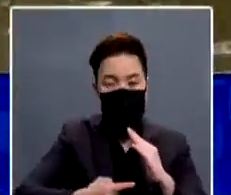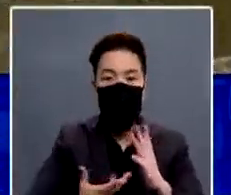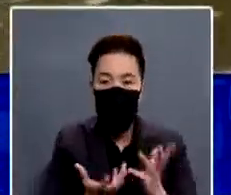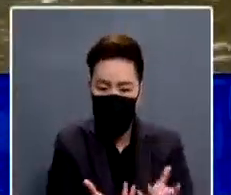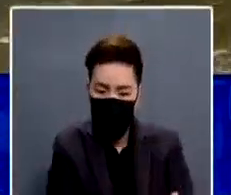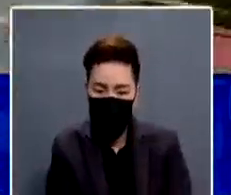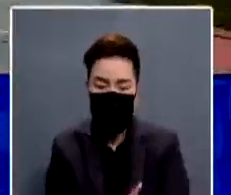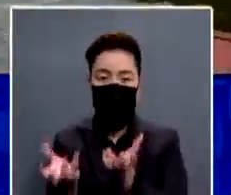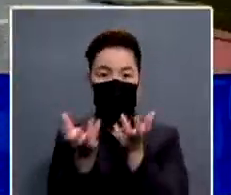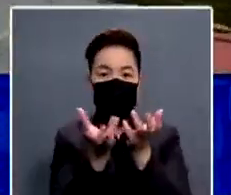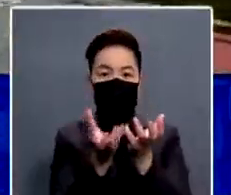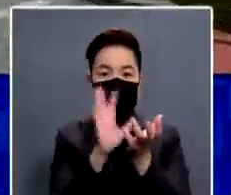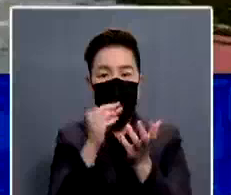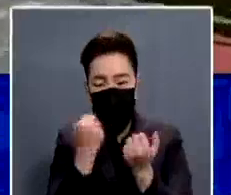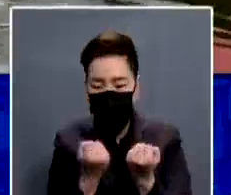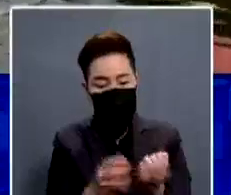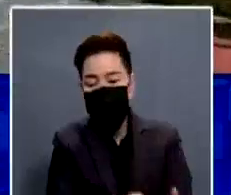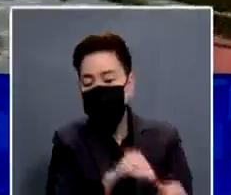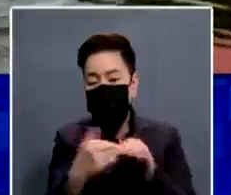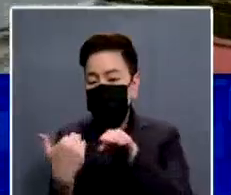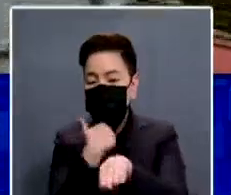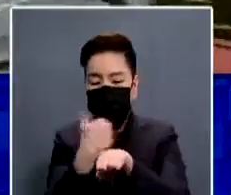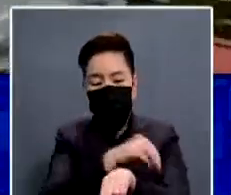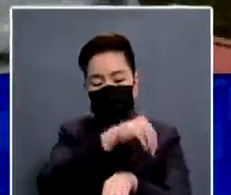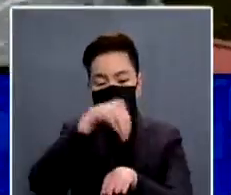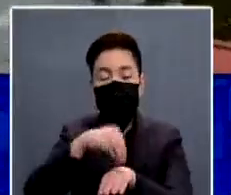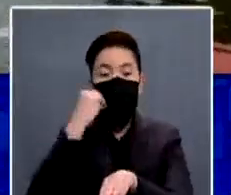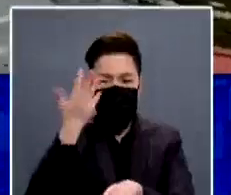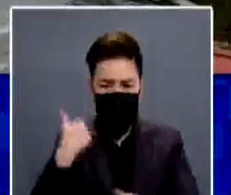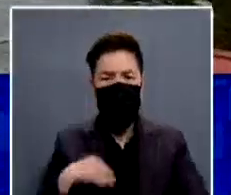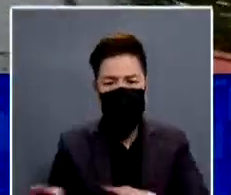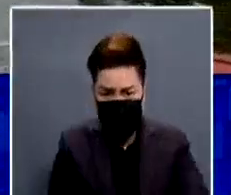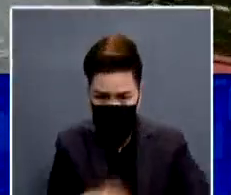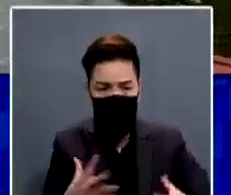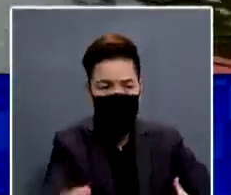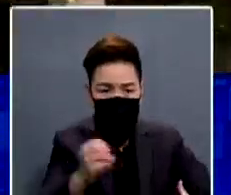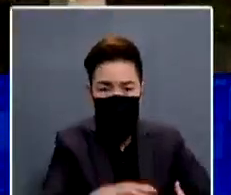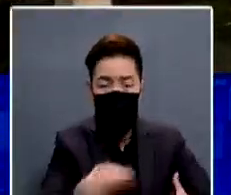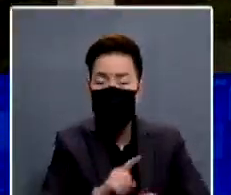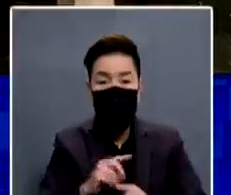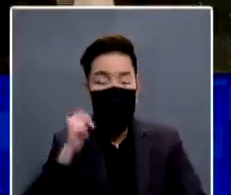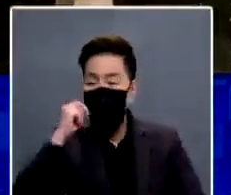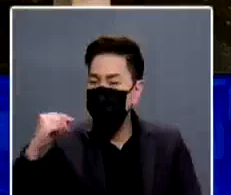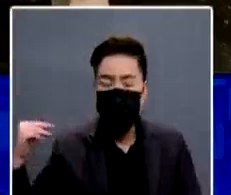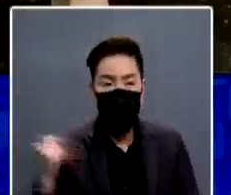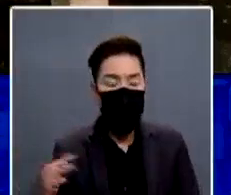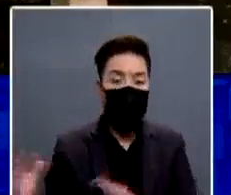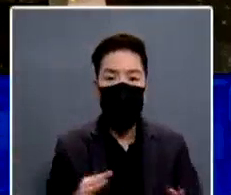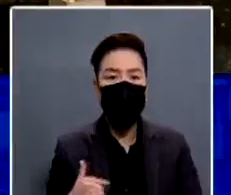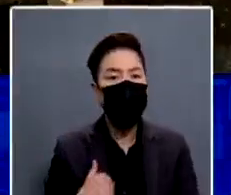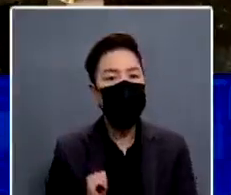องขนของหนีน้ำขึ้นไปอยู่บนริมถนนบางคนถึงแม้จะเก็บของเอาไว้ก่อนบ้างแล้วนะคะแต่ว่าน้ำมันมาเร็วมากคุณผู้ชมค